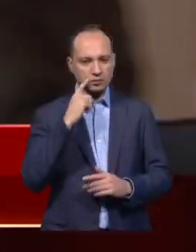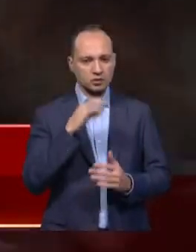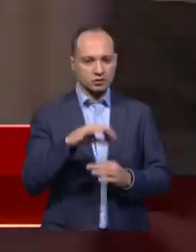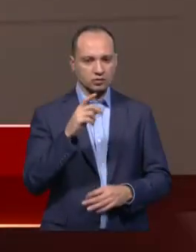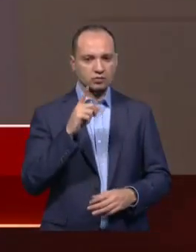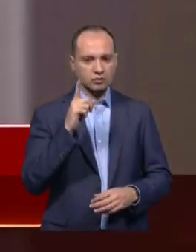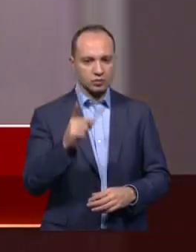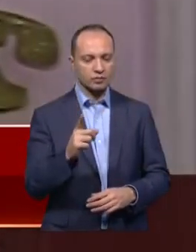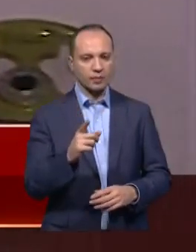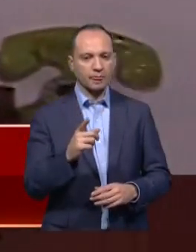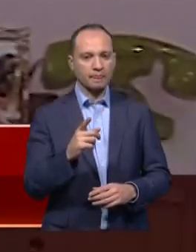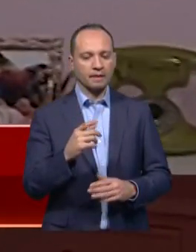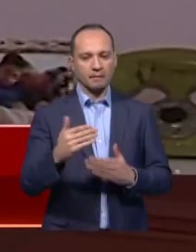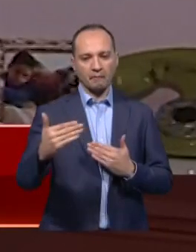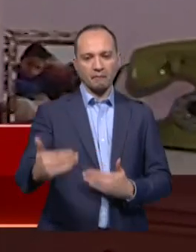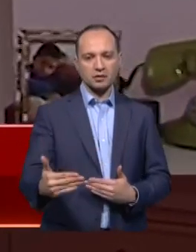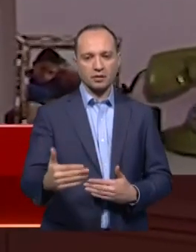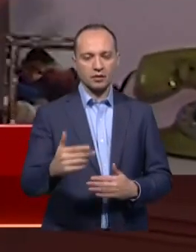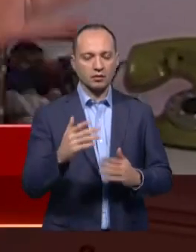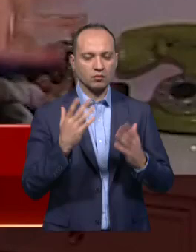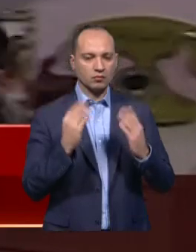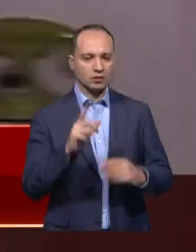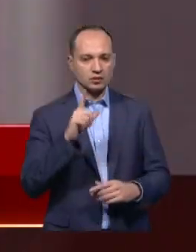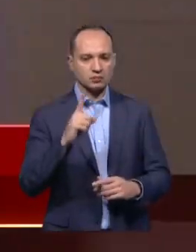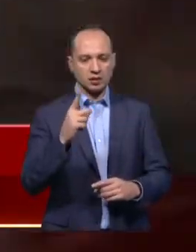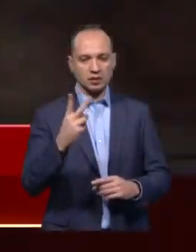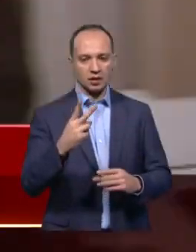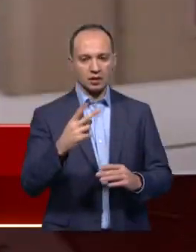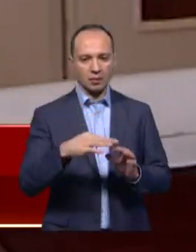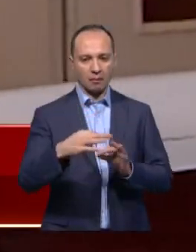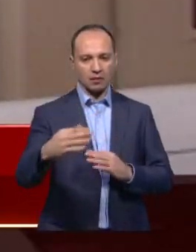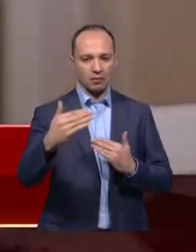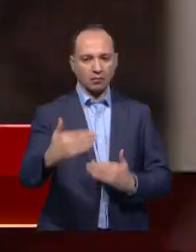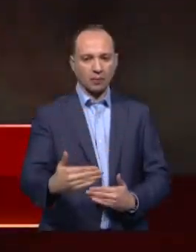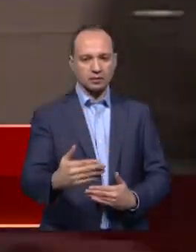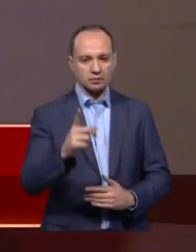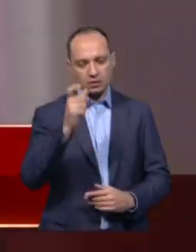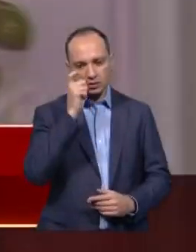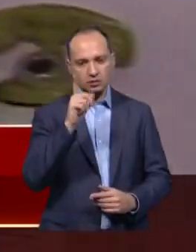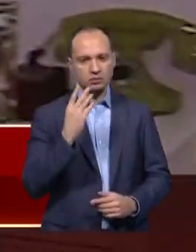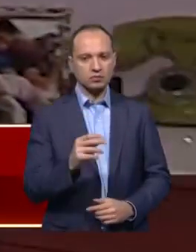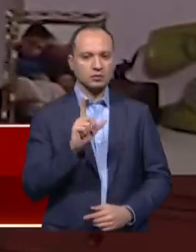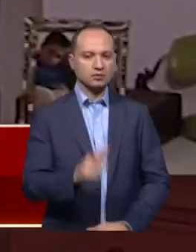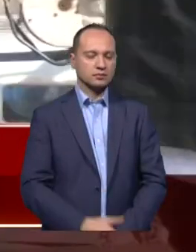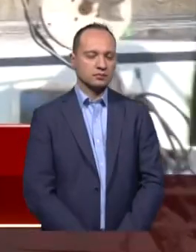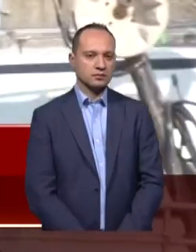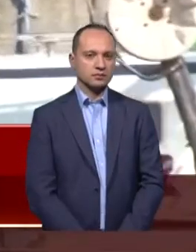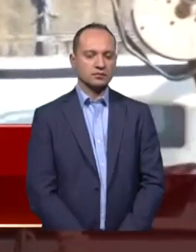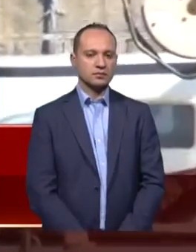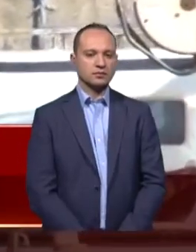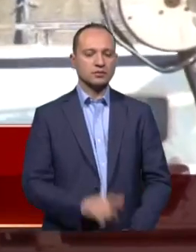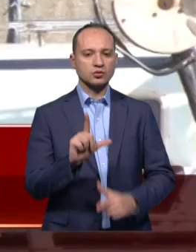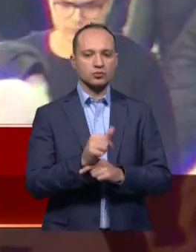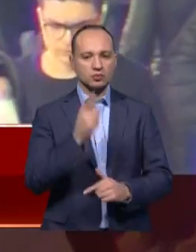bir kişiyle bu durumda da medeni mesafe dediğimiz bir mesafe var Bir İki metrelik bir mesafe Buna dikkat etmemiz önem taşıyor